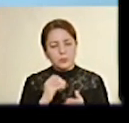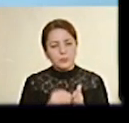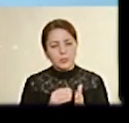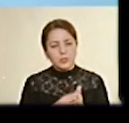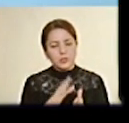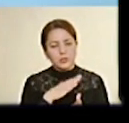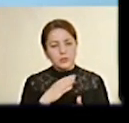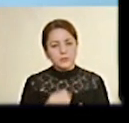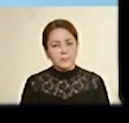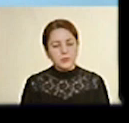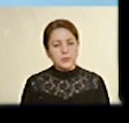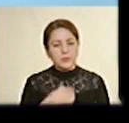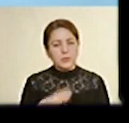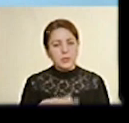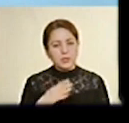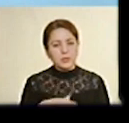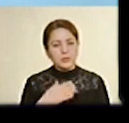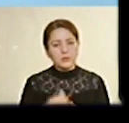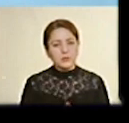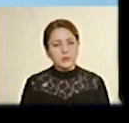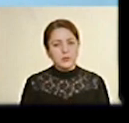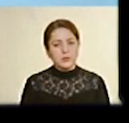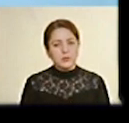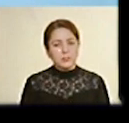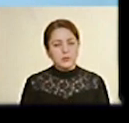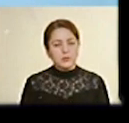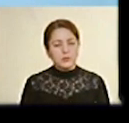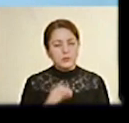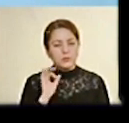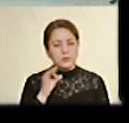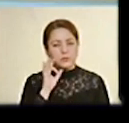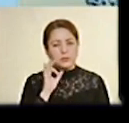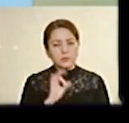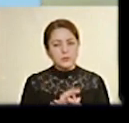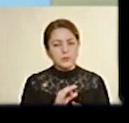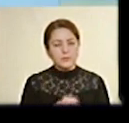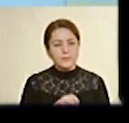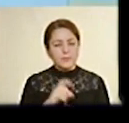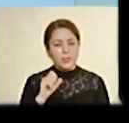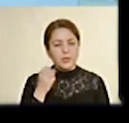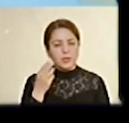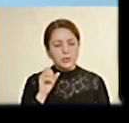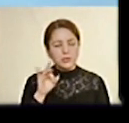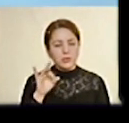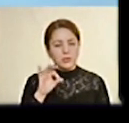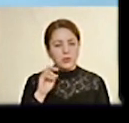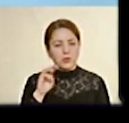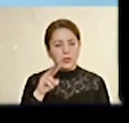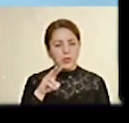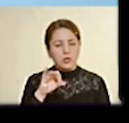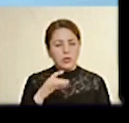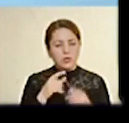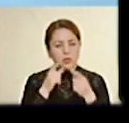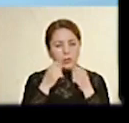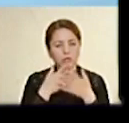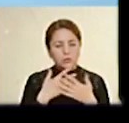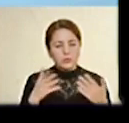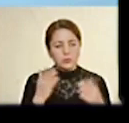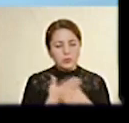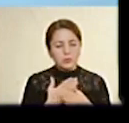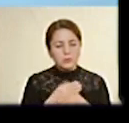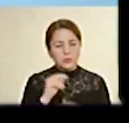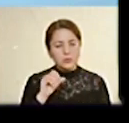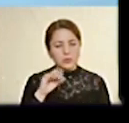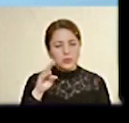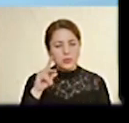oldingizmi? Barakalla. Demak, to'g'ri javobi hasharotlar yordamida changlanadi.